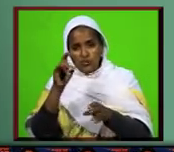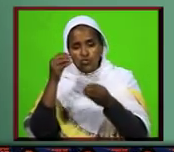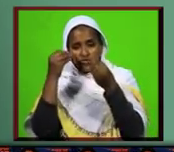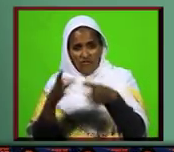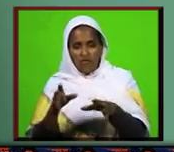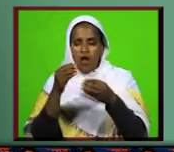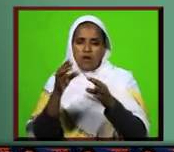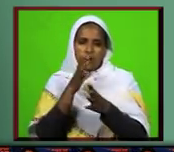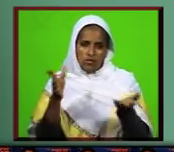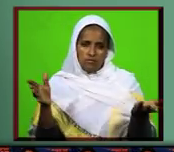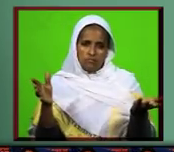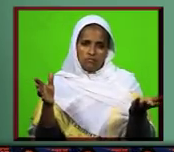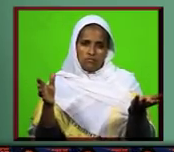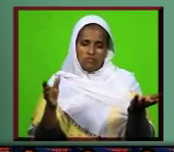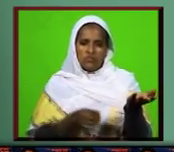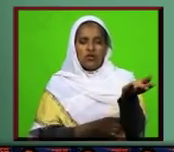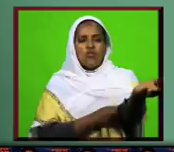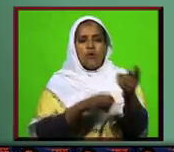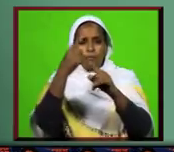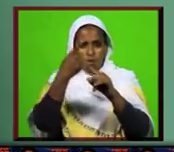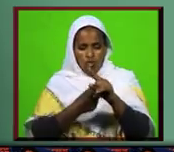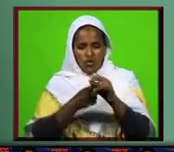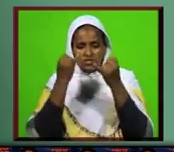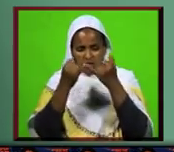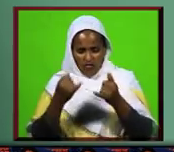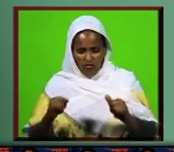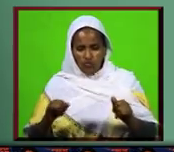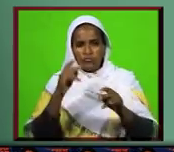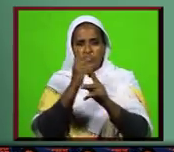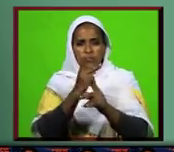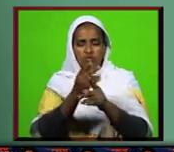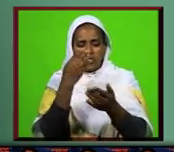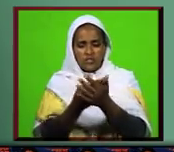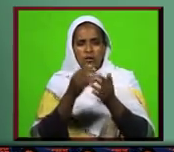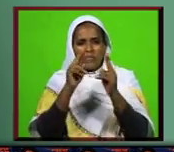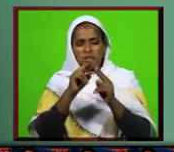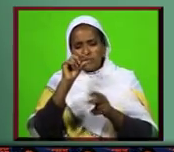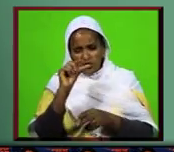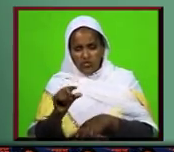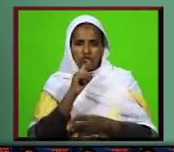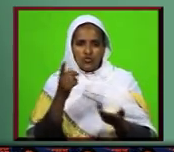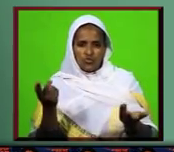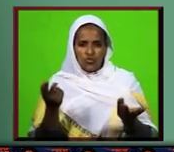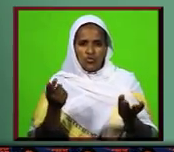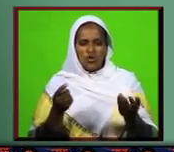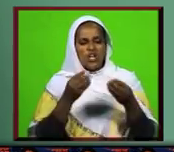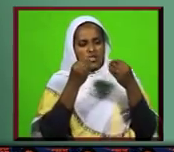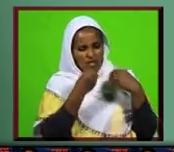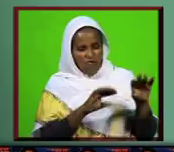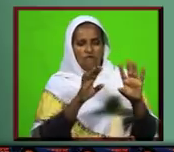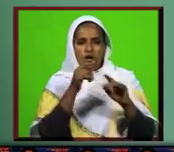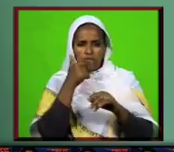100 እናጣለን አናጣ በወር ስትከፋፍሉት የሚጠበቅባቸው ገንዘብ እጅግ በጣም ጥቂት ነው። እንደው